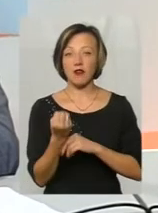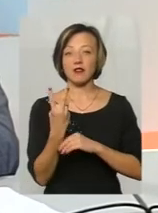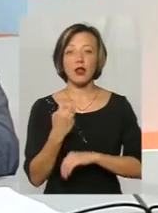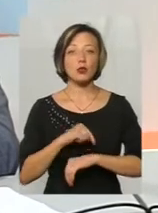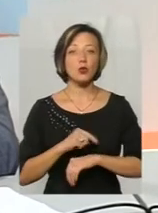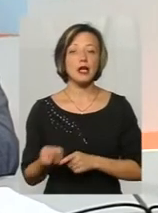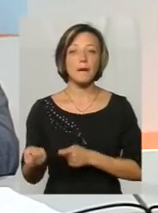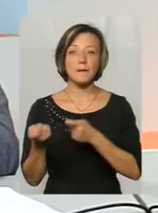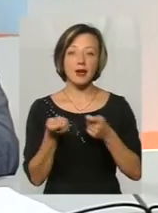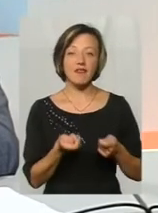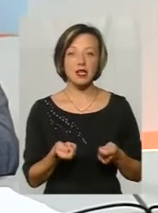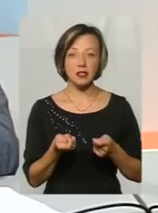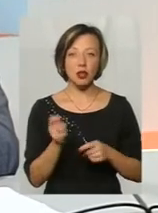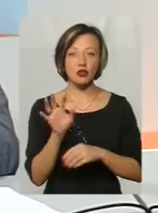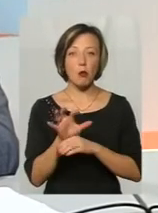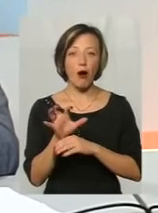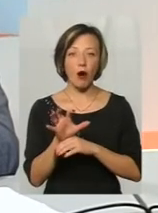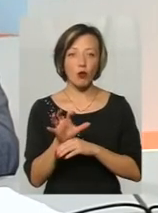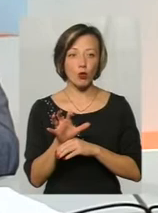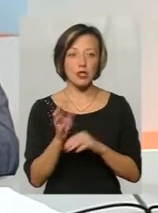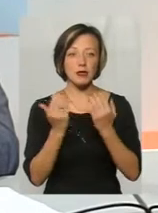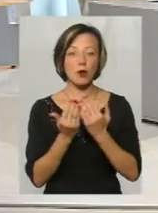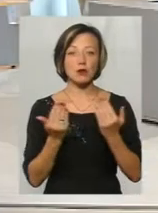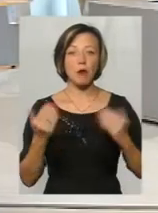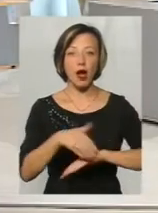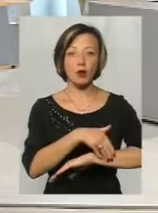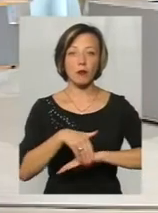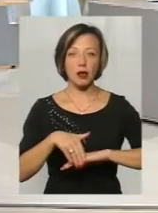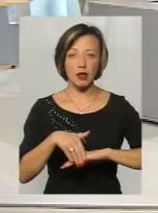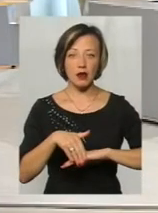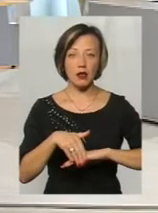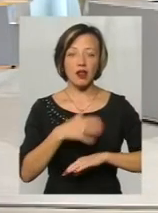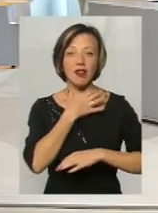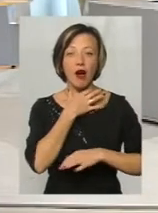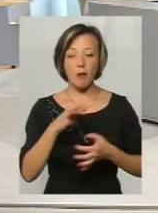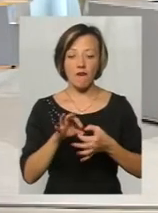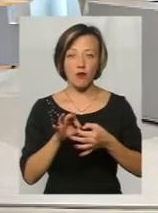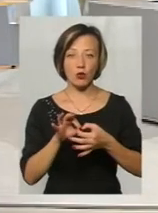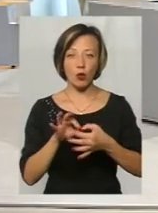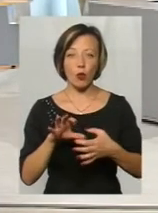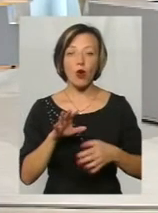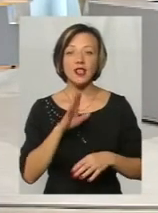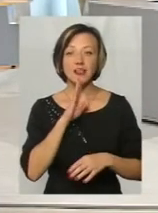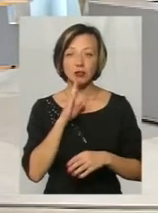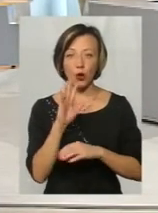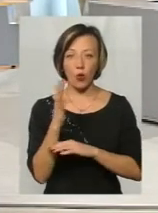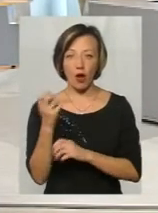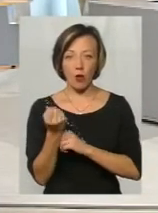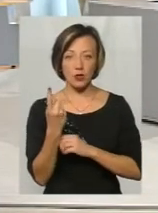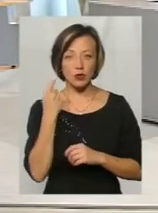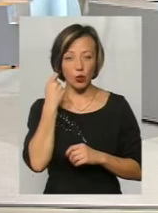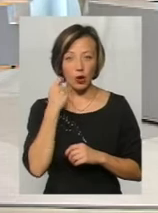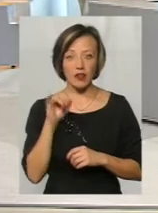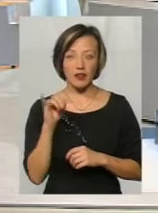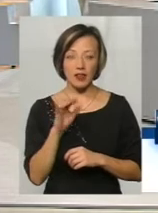годині привезли собаку з проспекту Мира, з якою на поводку гуляла дівчинка, якій 11 років, і,